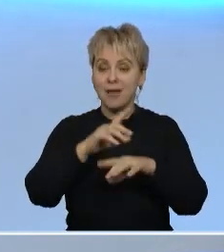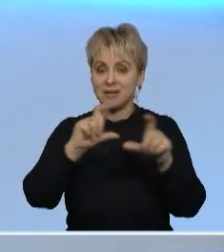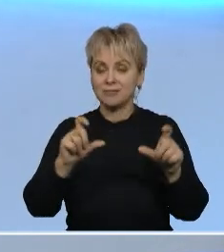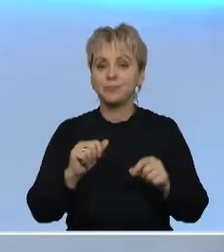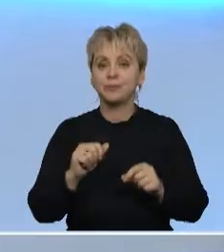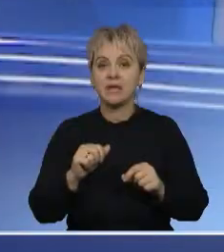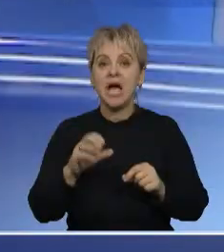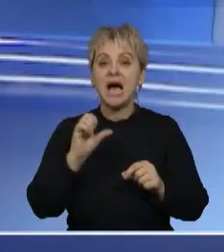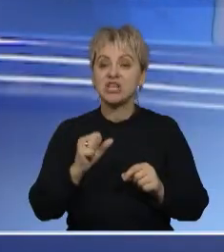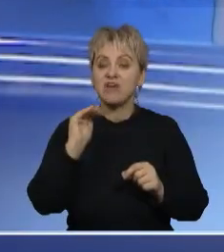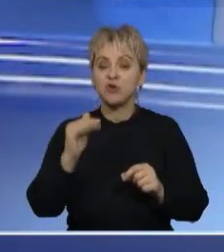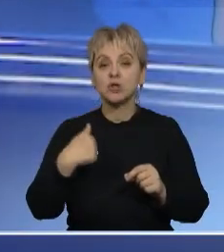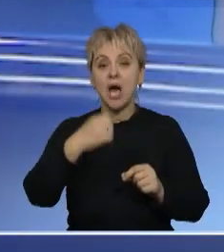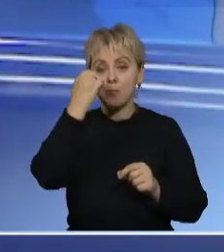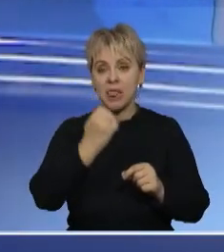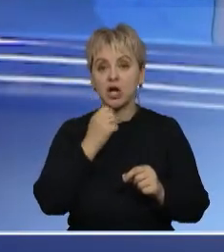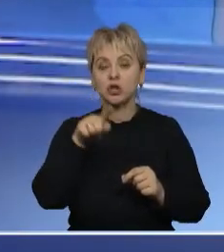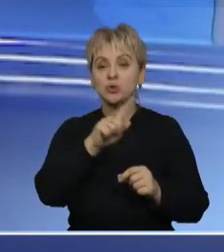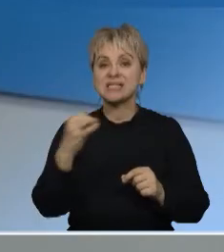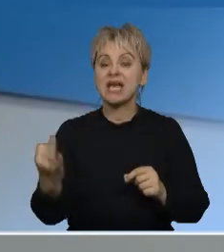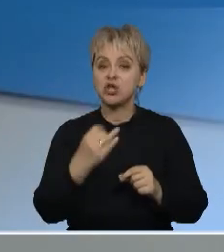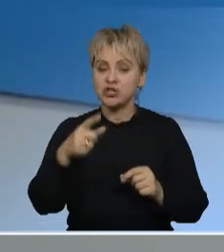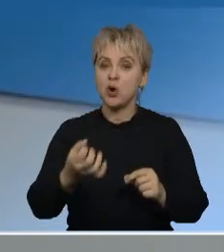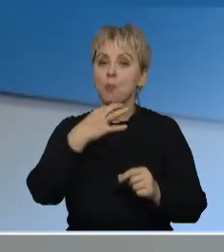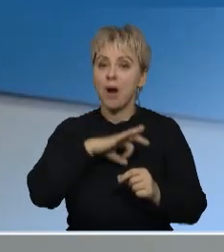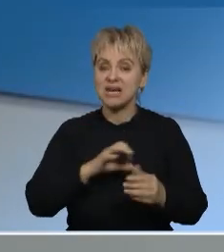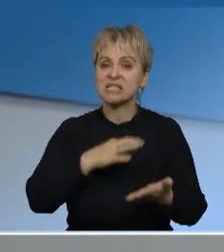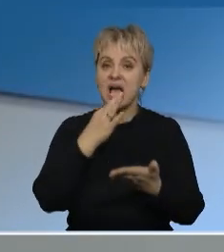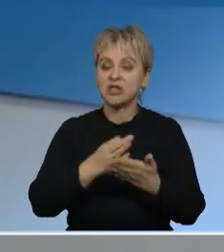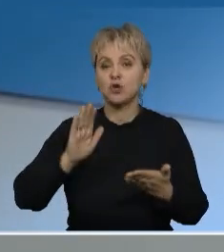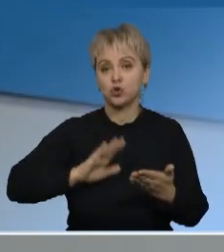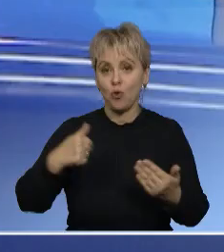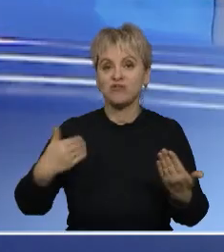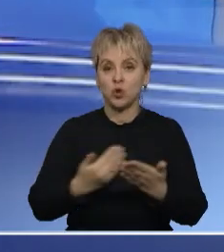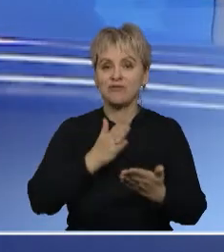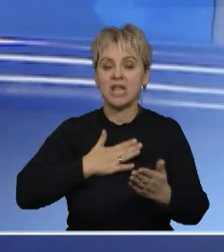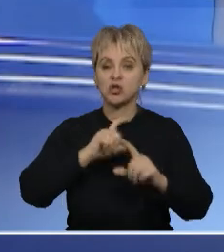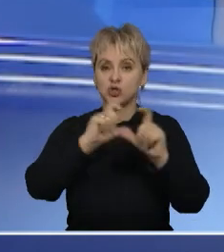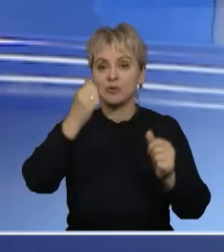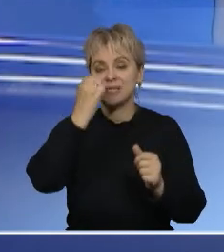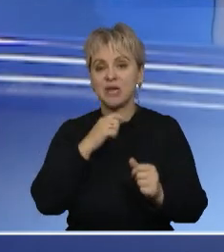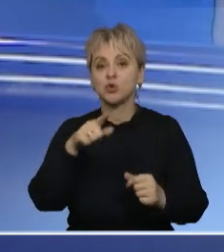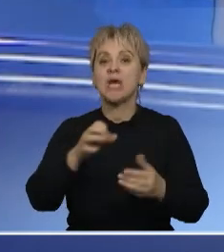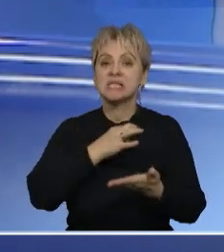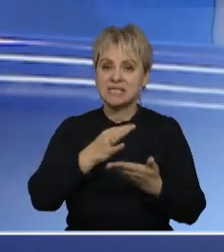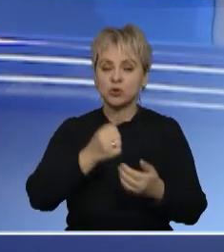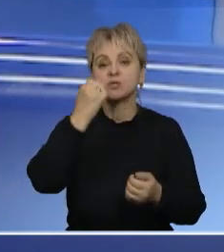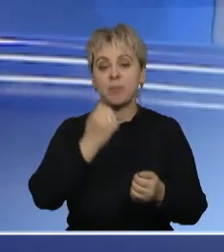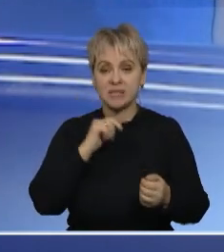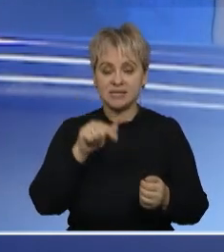Угу. Андрей Федорович, я благодарю вас за интересные и полезные ответы. Ждем вас вновь в нашей студии. Спасибо за интервью.